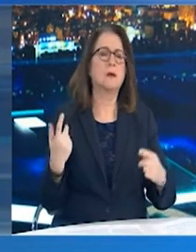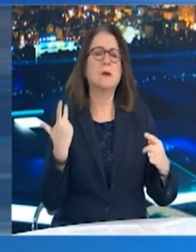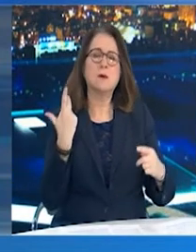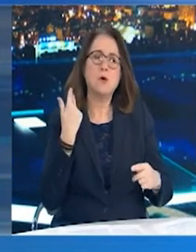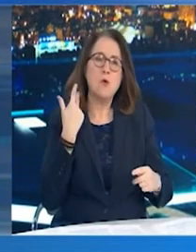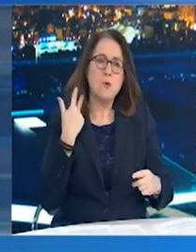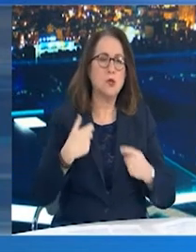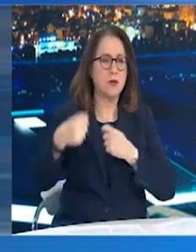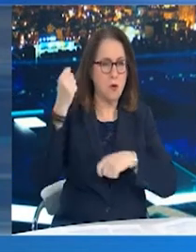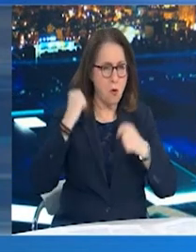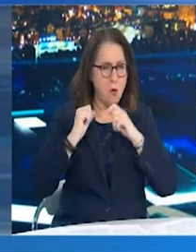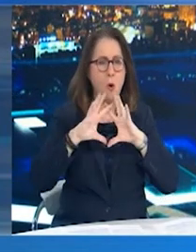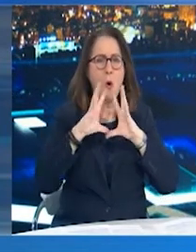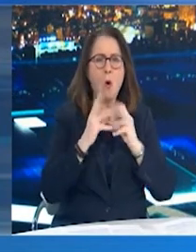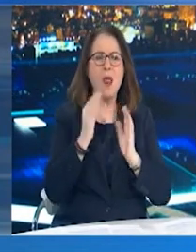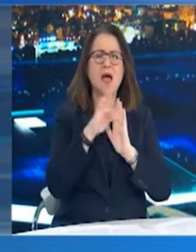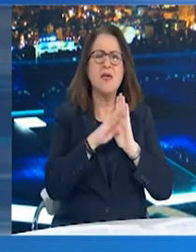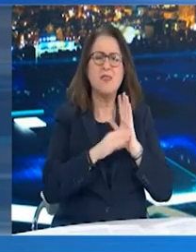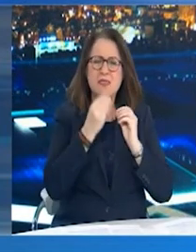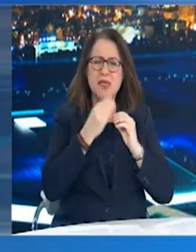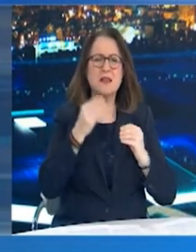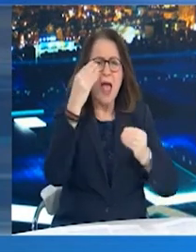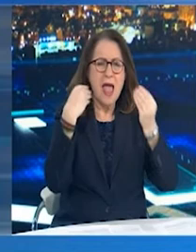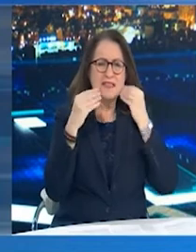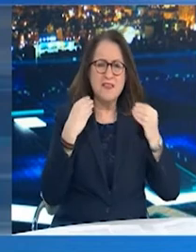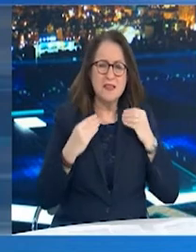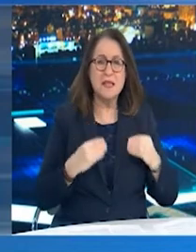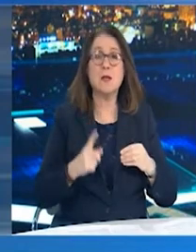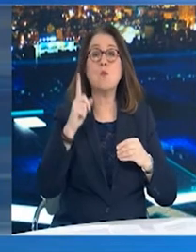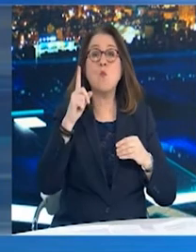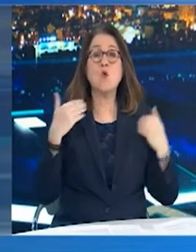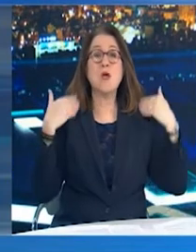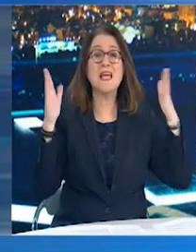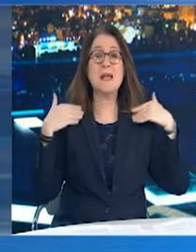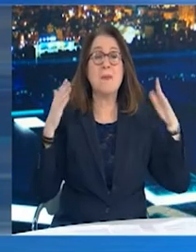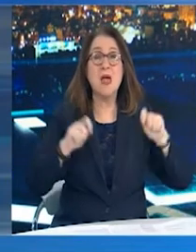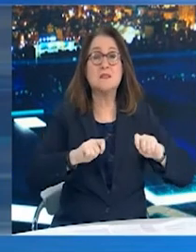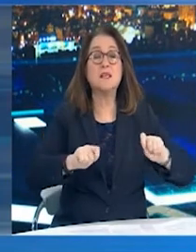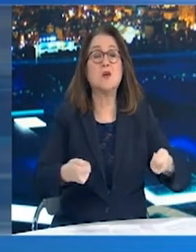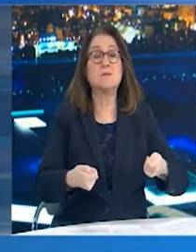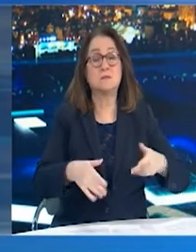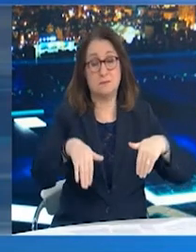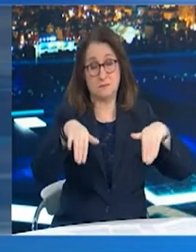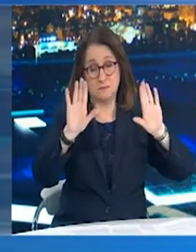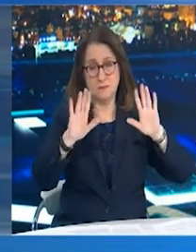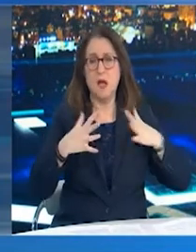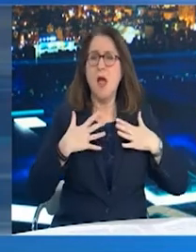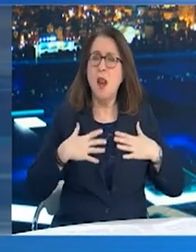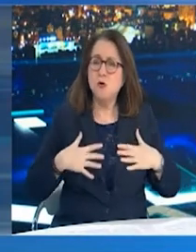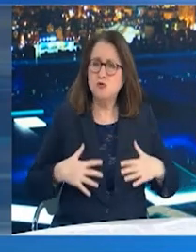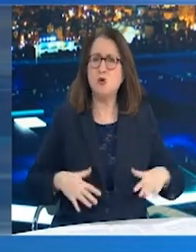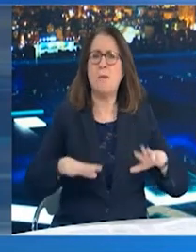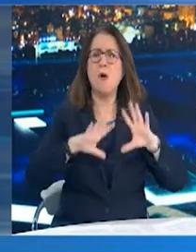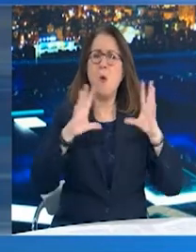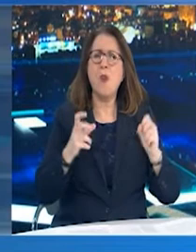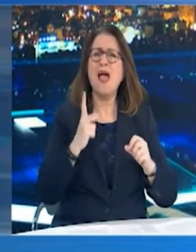και υπηρεσίες διαιτολογικών μονάδων με εξαίρεση στην άσκηση, υπηρεσίες προσωπικής υγιεινής και φροντίδας σώματος αλλά και τα κτέο